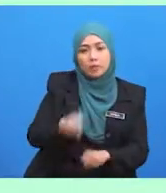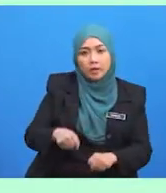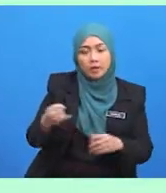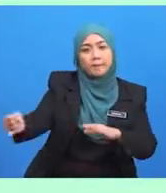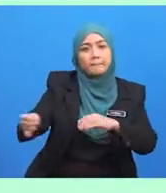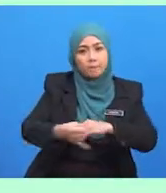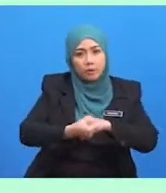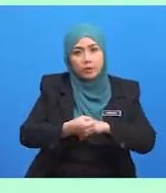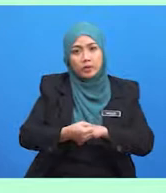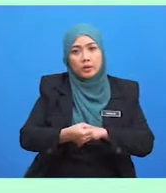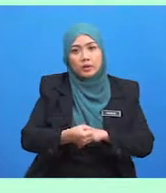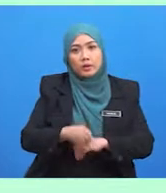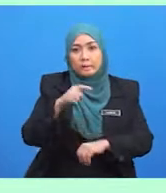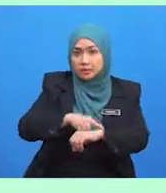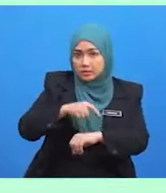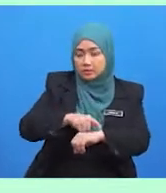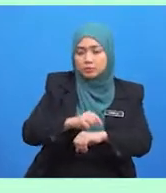dalam suatu jangka masa tertentu.